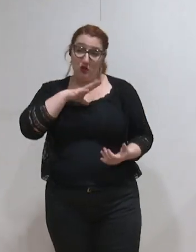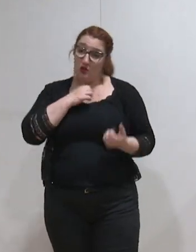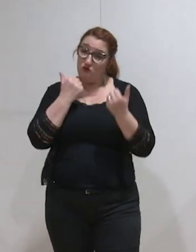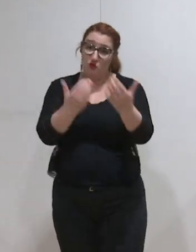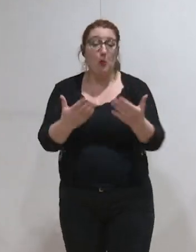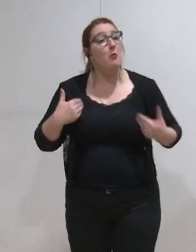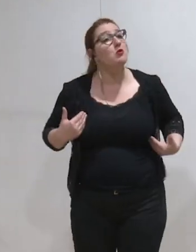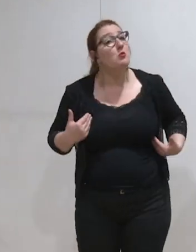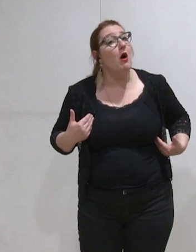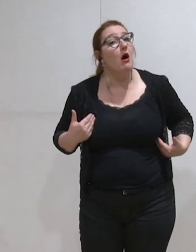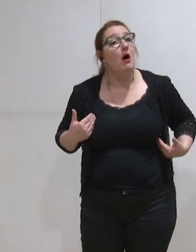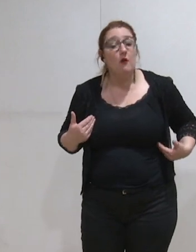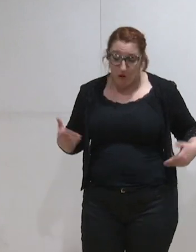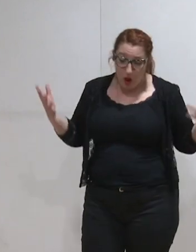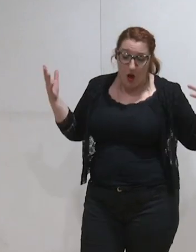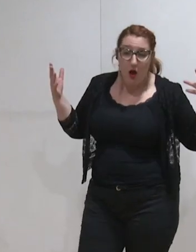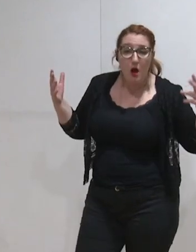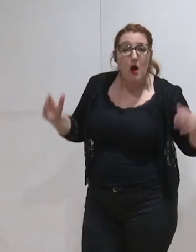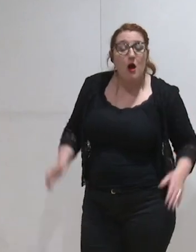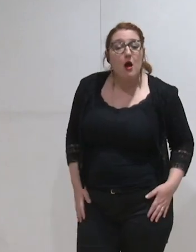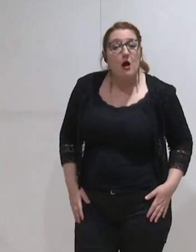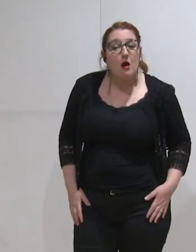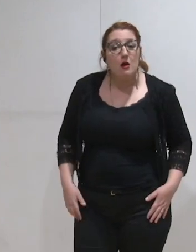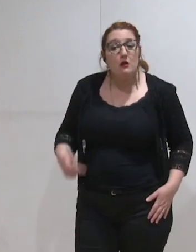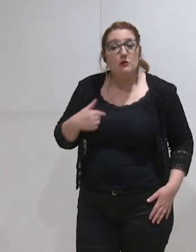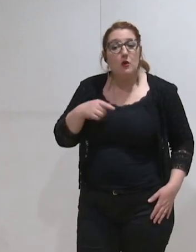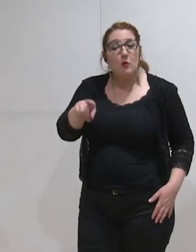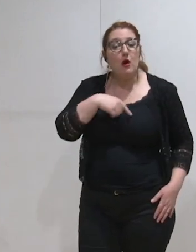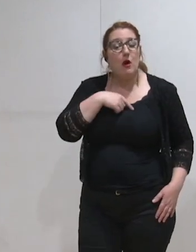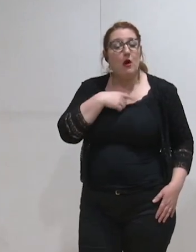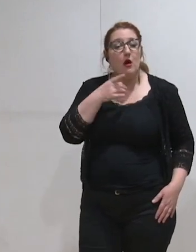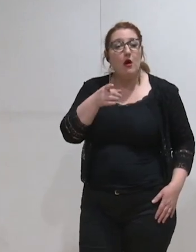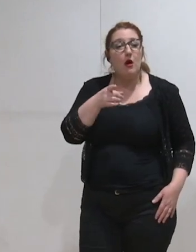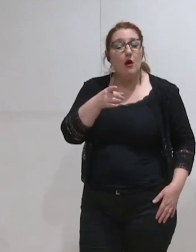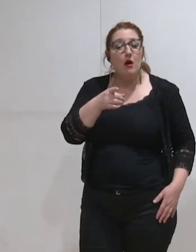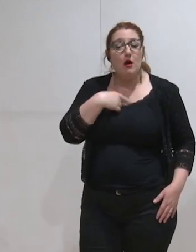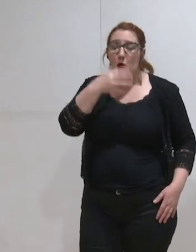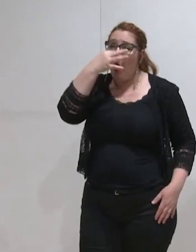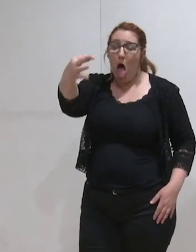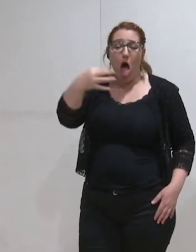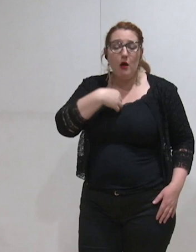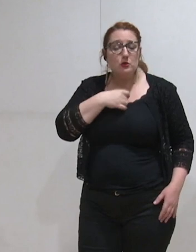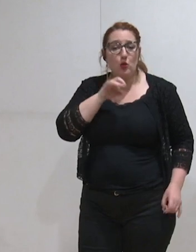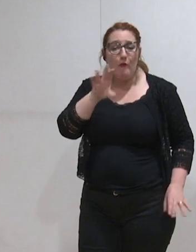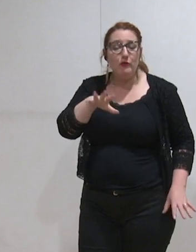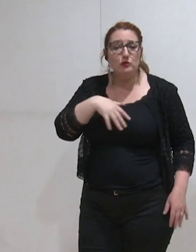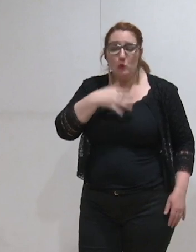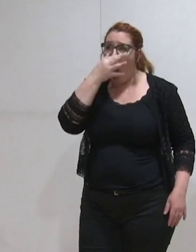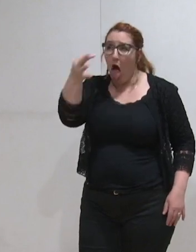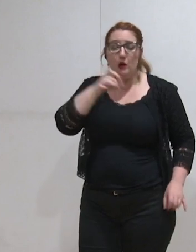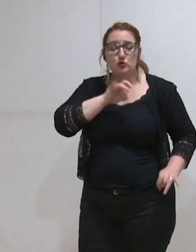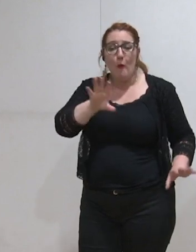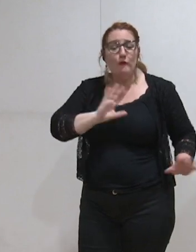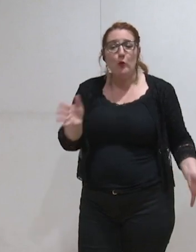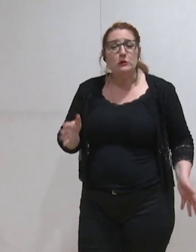moi voilà donc ça c'est donc je refuse de me laisser enfermer dans cette je refuse de me laisser enfermer là-dedans